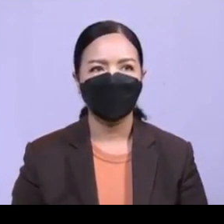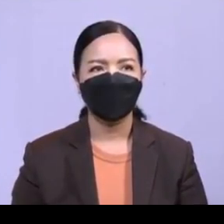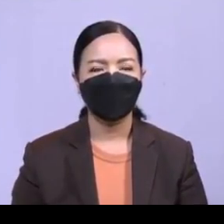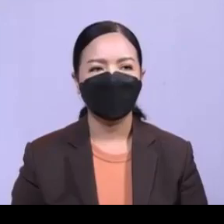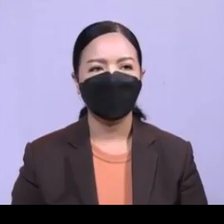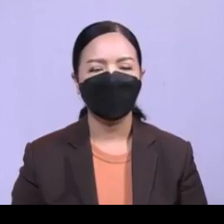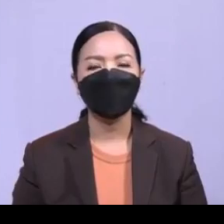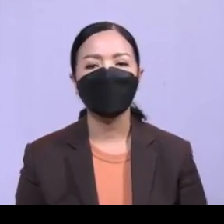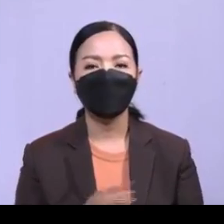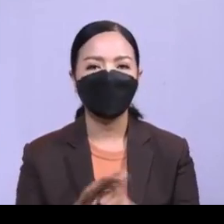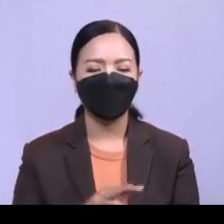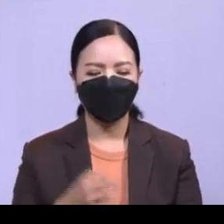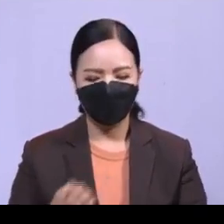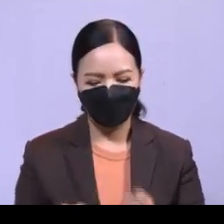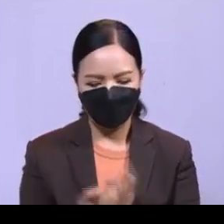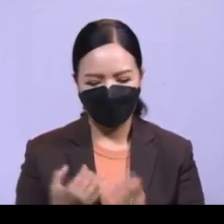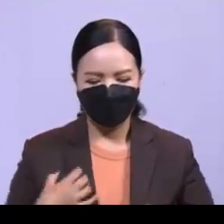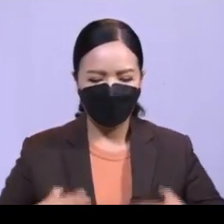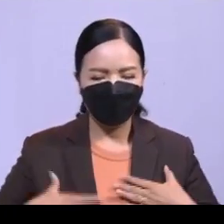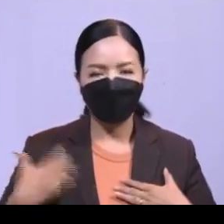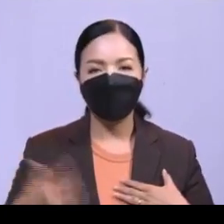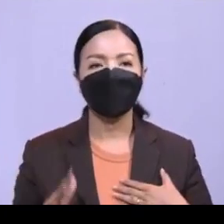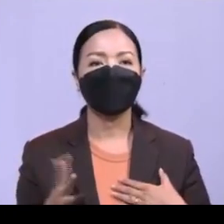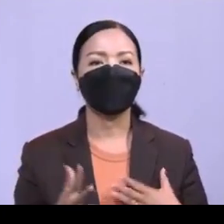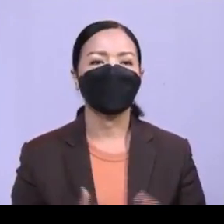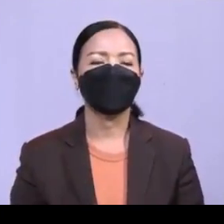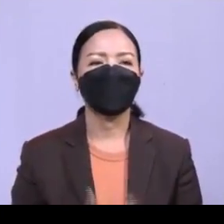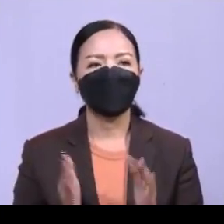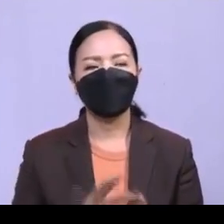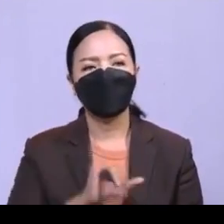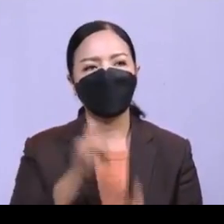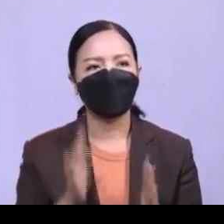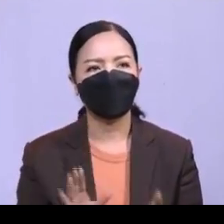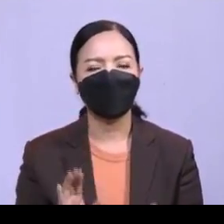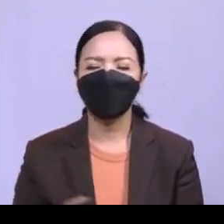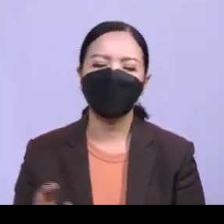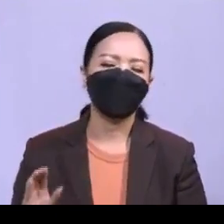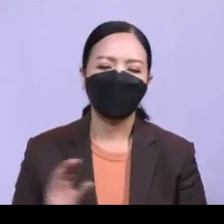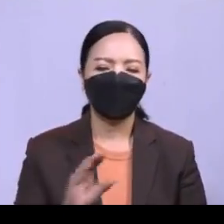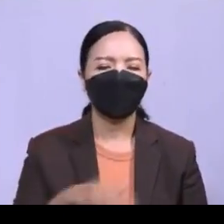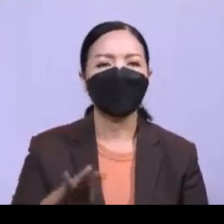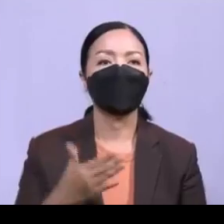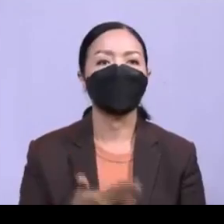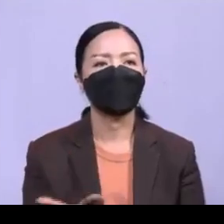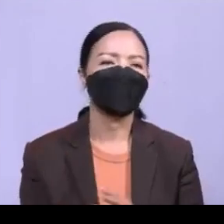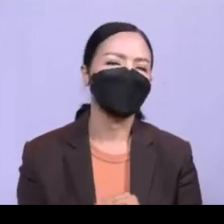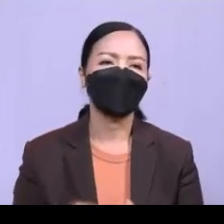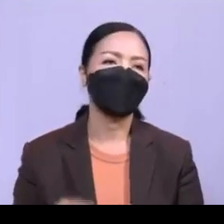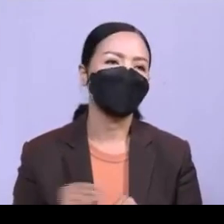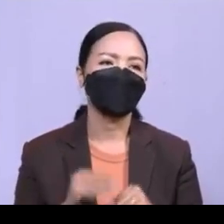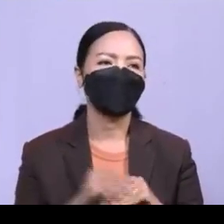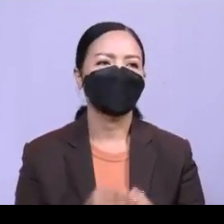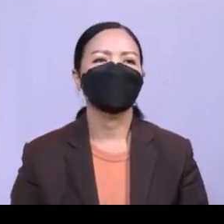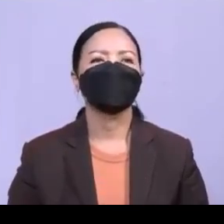คือเอาให้เราไม่เดือดร้อนนะโอ้โหบางคนทุ่มไงบางคนเฮ้ยเพิ่มดีกว่าตัวนี้เ